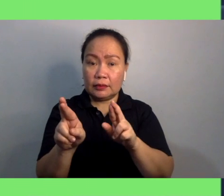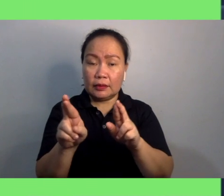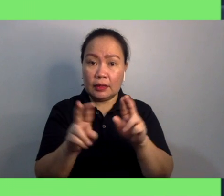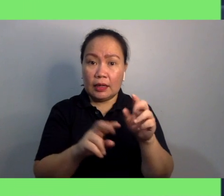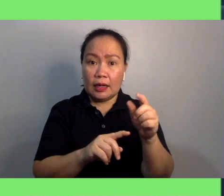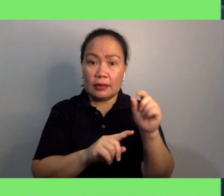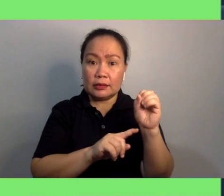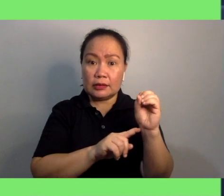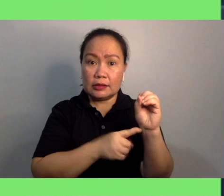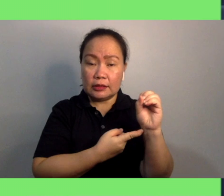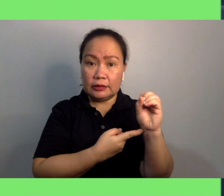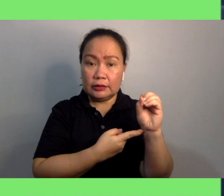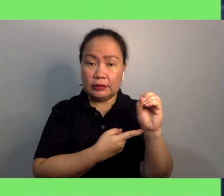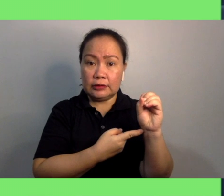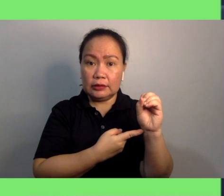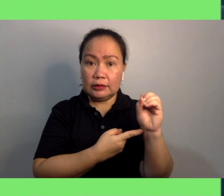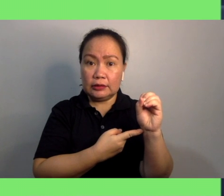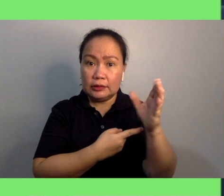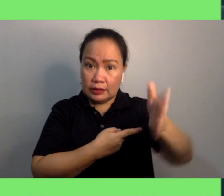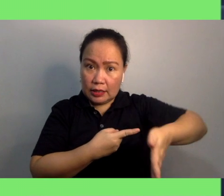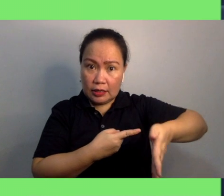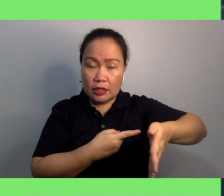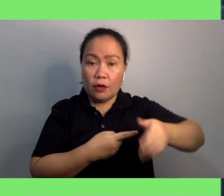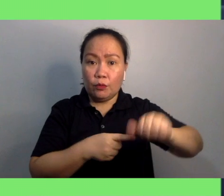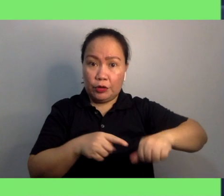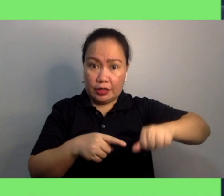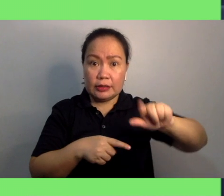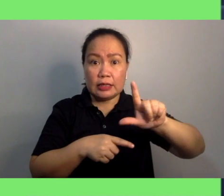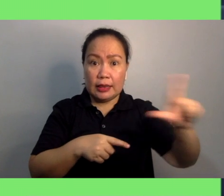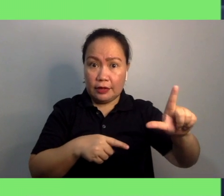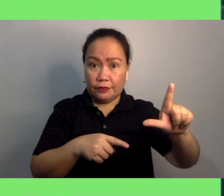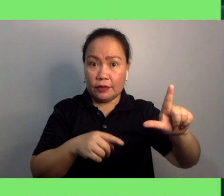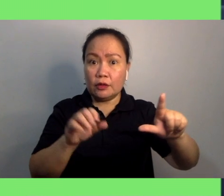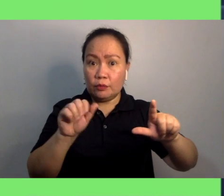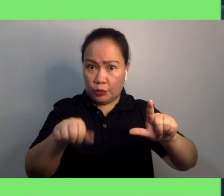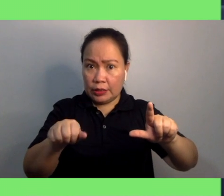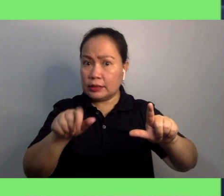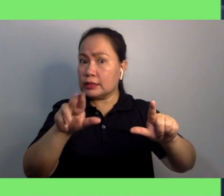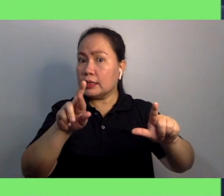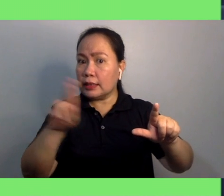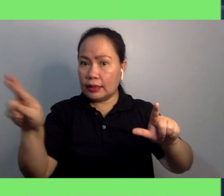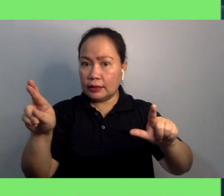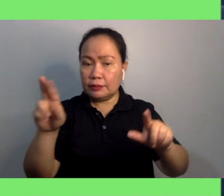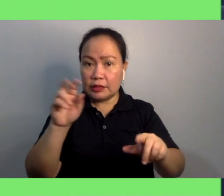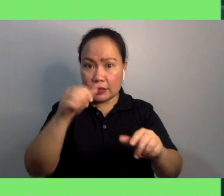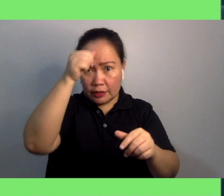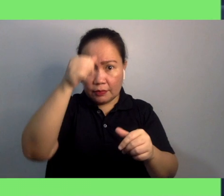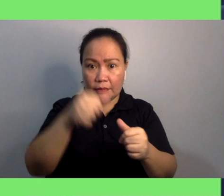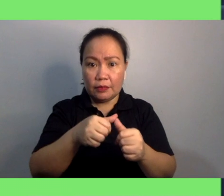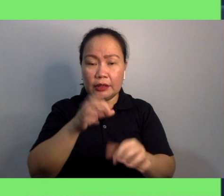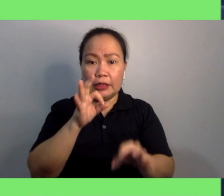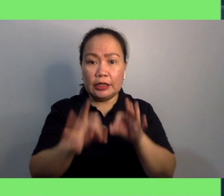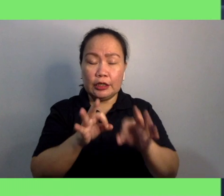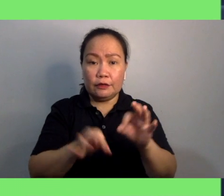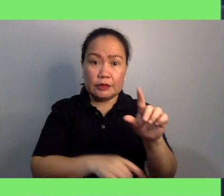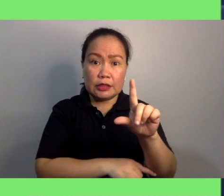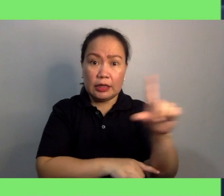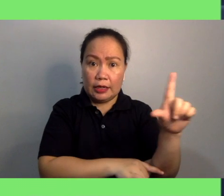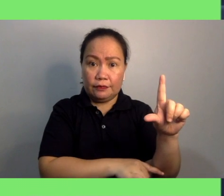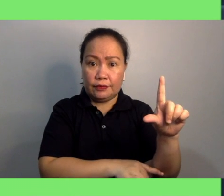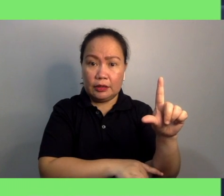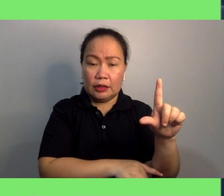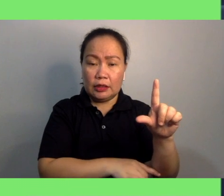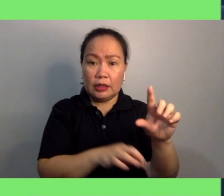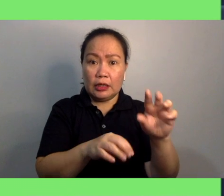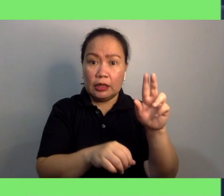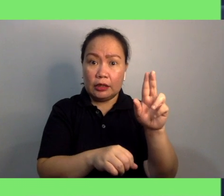Okay? So, pwedeng dito sa right, pwedeng dito sa left. So, kahit saan pwede. Basta tatandaan na kapag sa left,